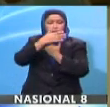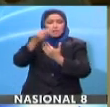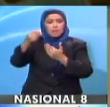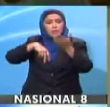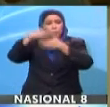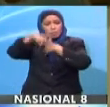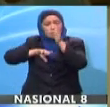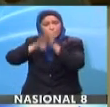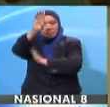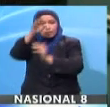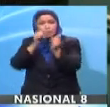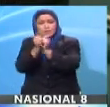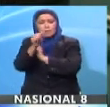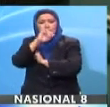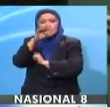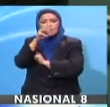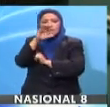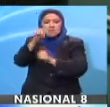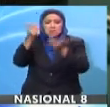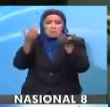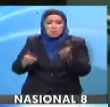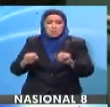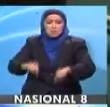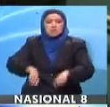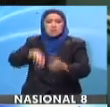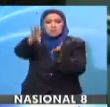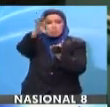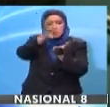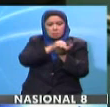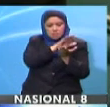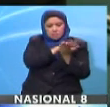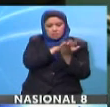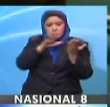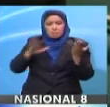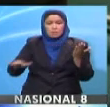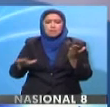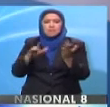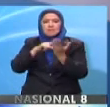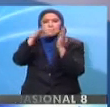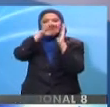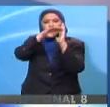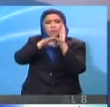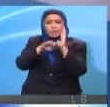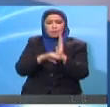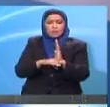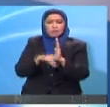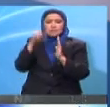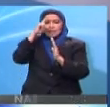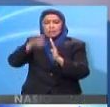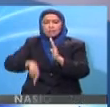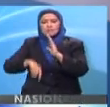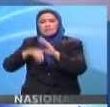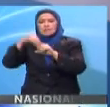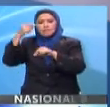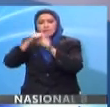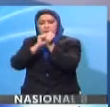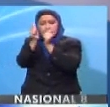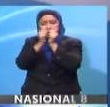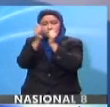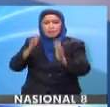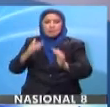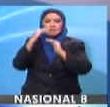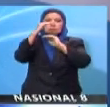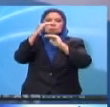diterapkan melalui kurikulumnya dalam usaha melahirkan atlet olahraga bertaraf dunia Sempena persidangan menteri-menteri